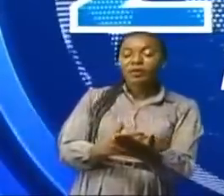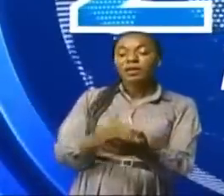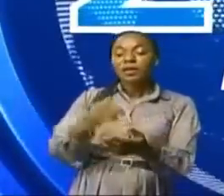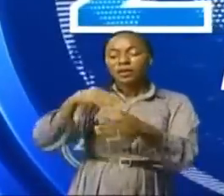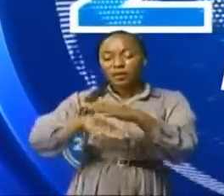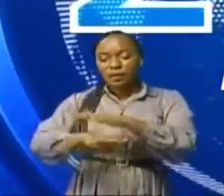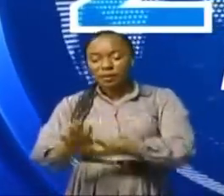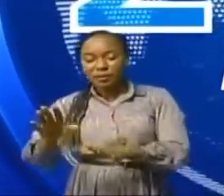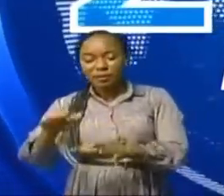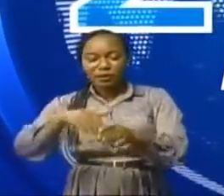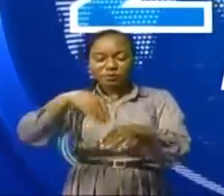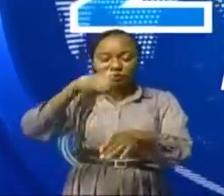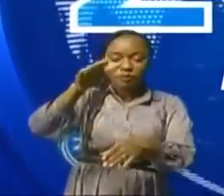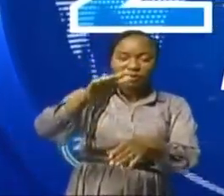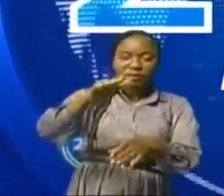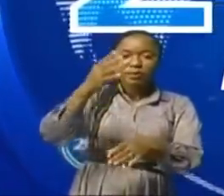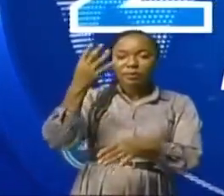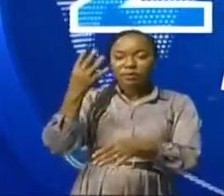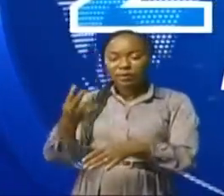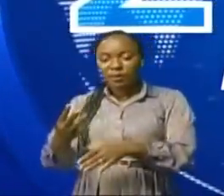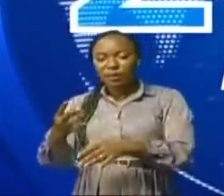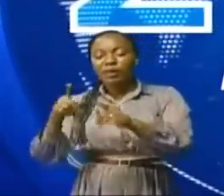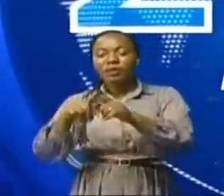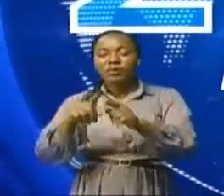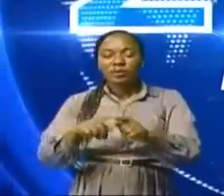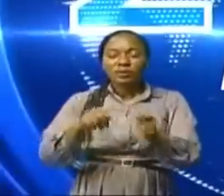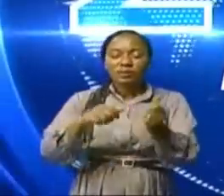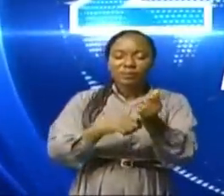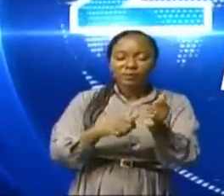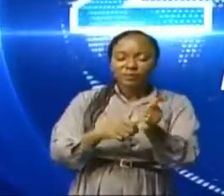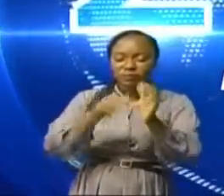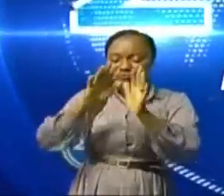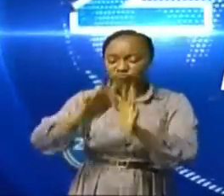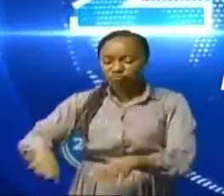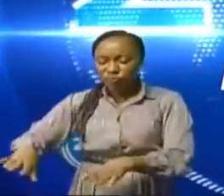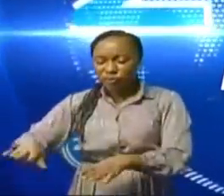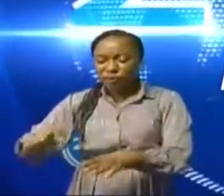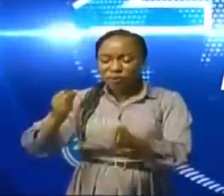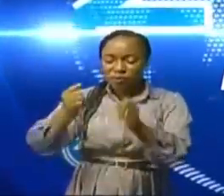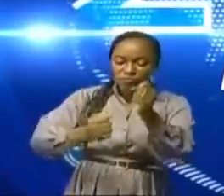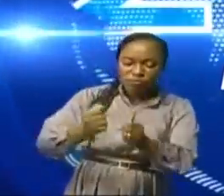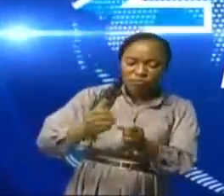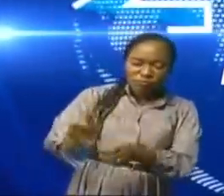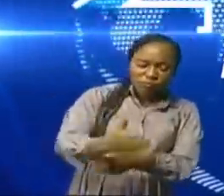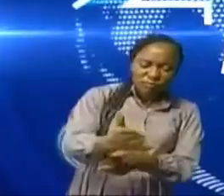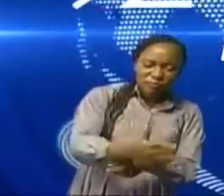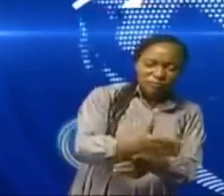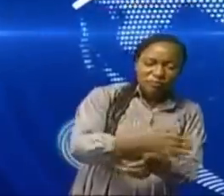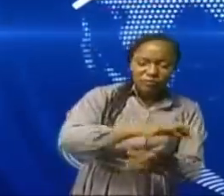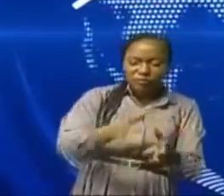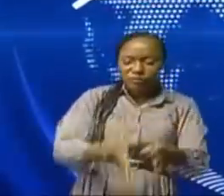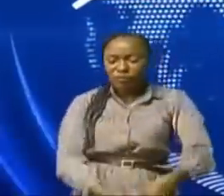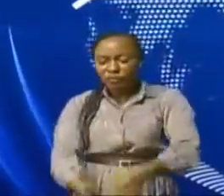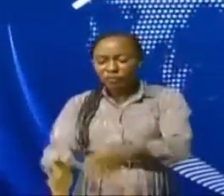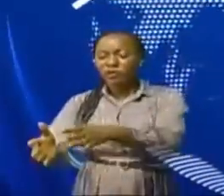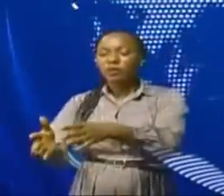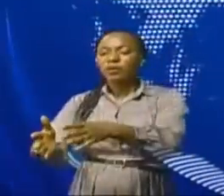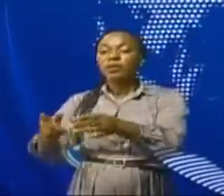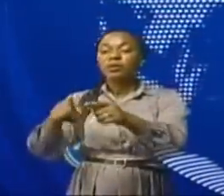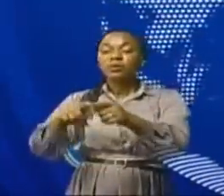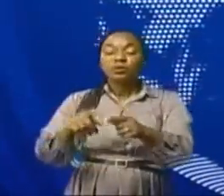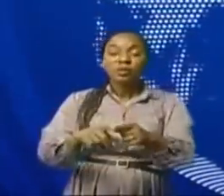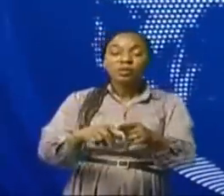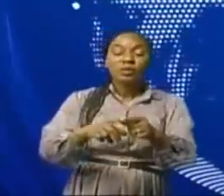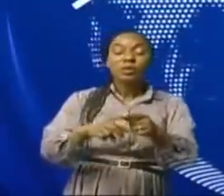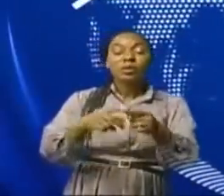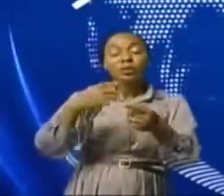l'entrée sortie 4, agent chargé de nettoyage des véhicules balayage du canal 300, agent chargé